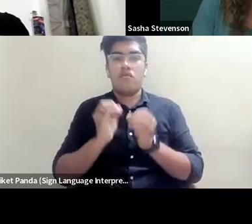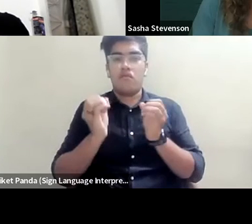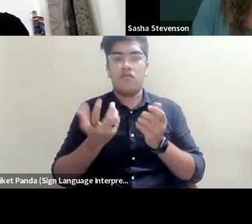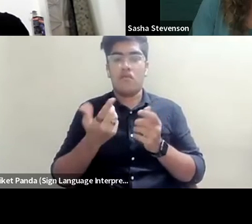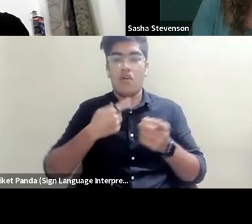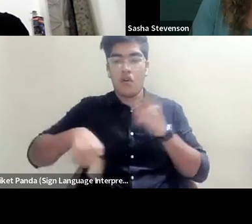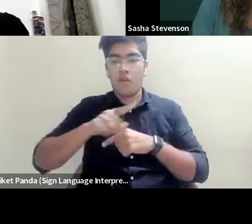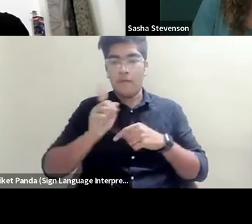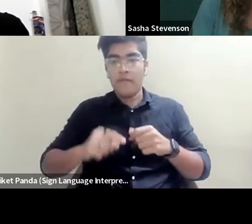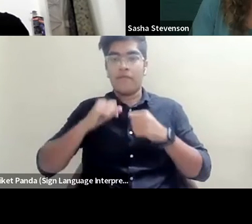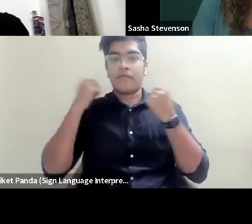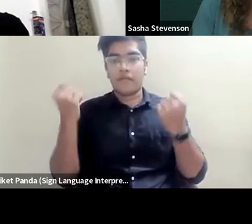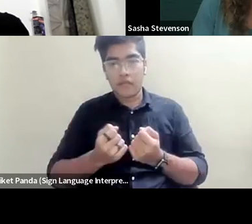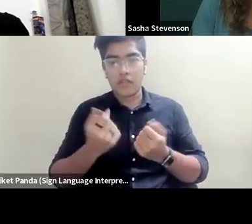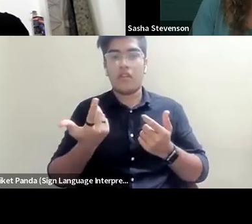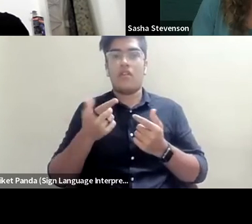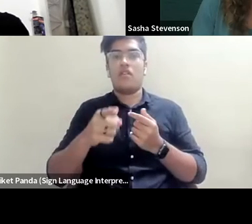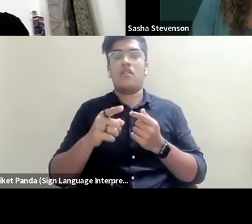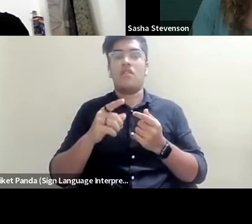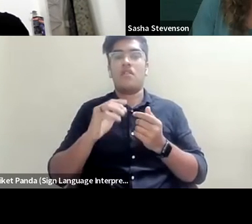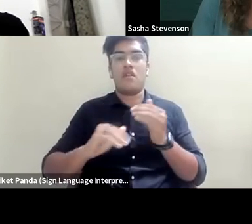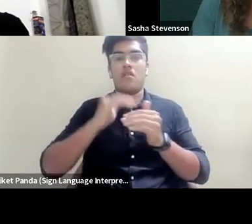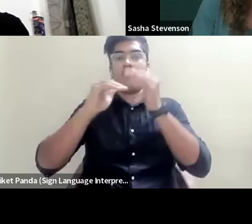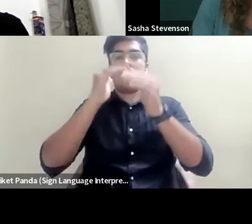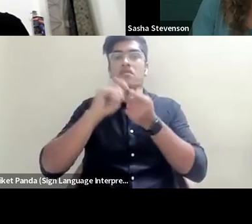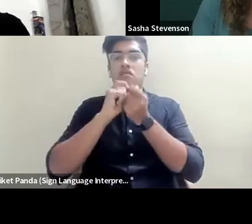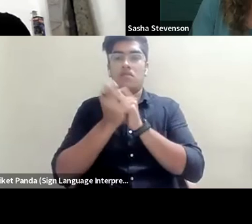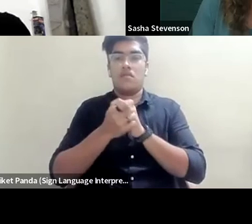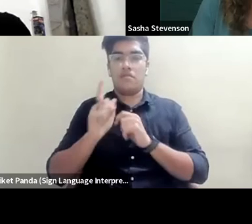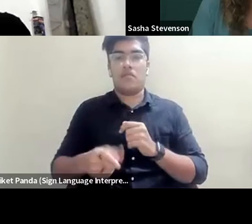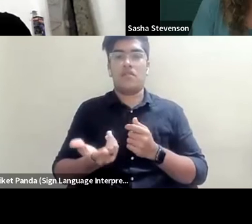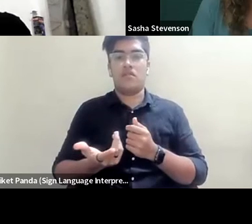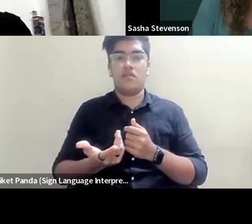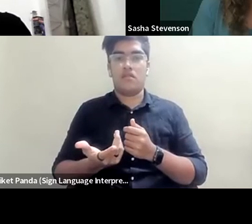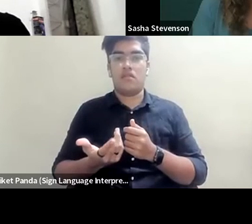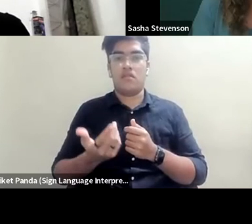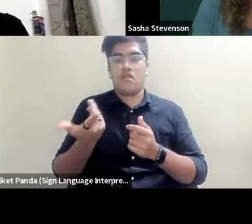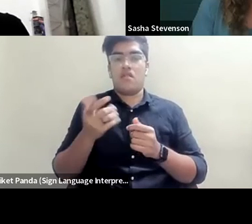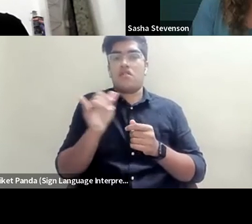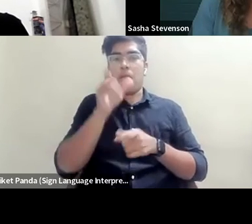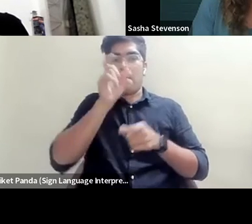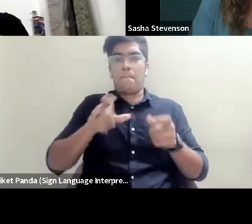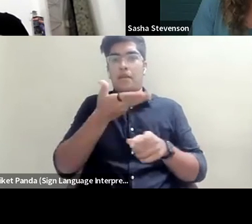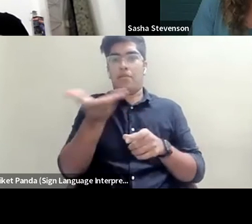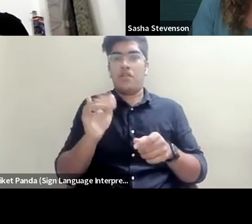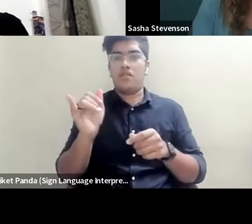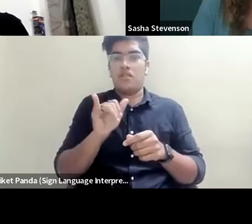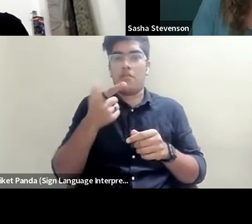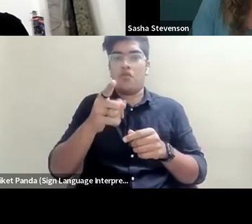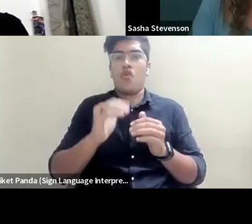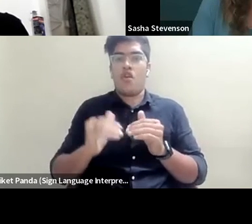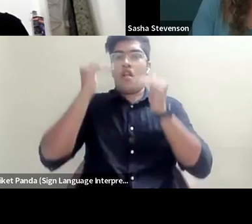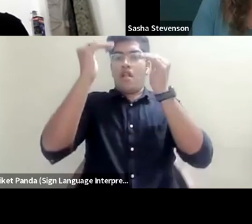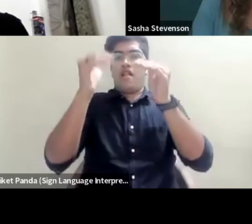पड़ेगा, एक बहुत बड़ा रिवोल्यूशन करना पड़ेगा। लेकिन जो भी अभी आपके जैसे लोग हैं, वो एक लेवल पे जी डिस्कशन